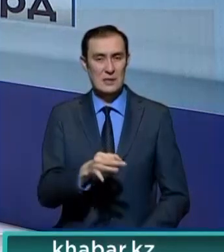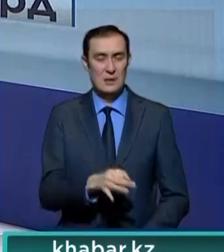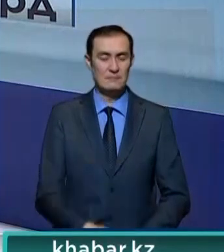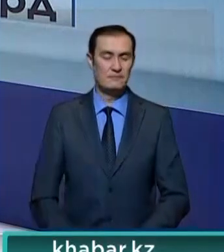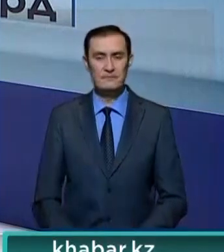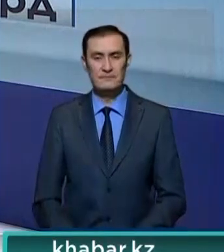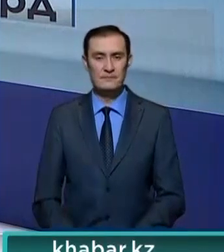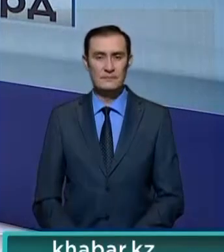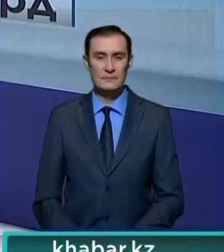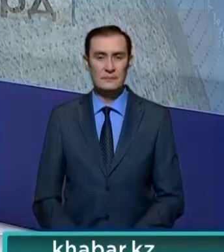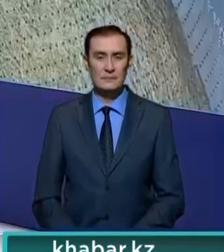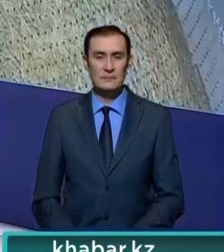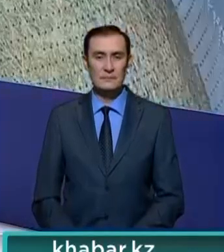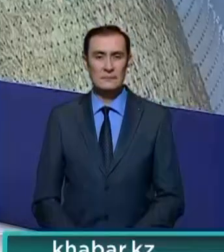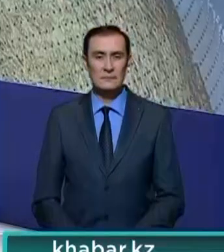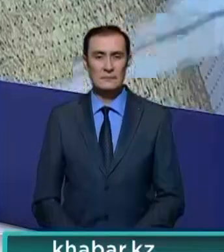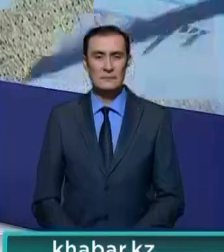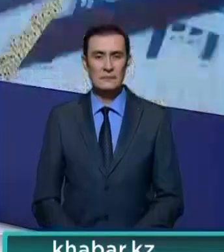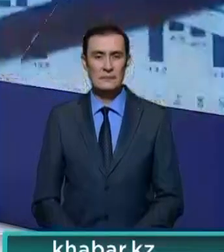областях.